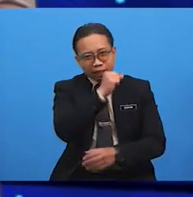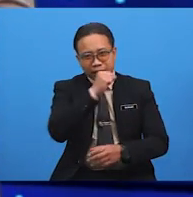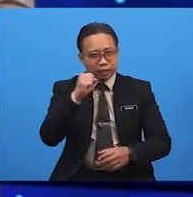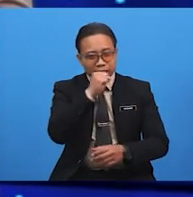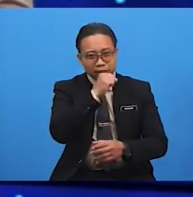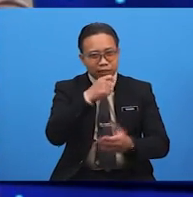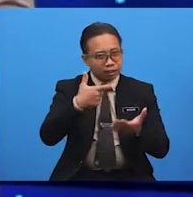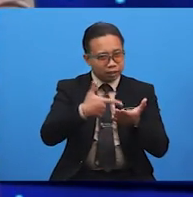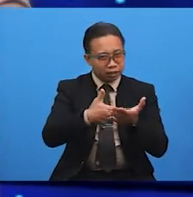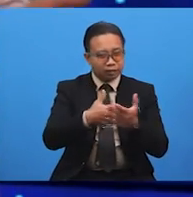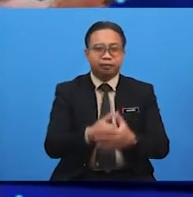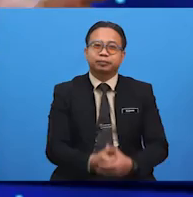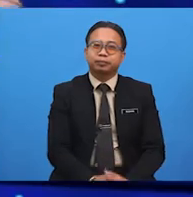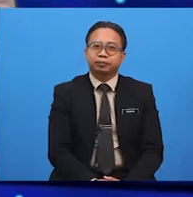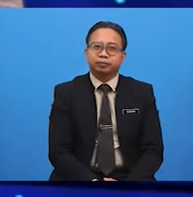biasa,